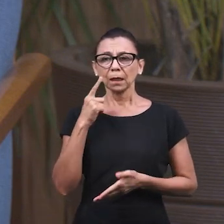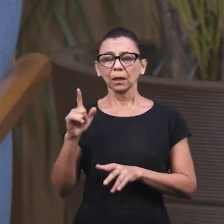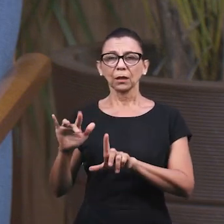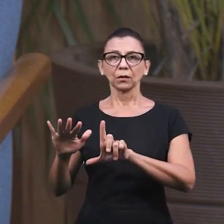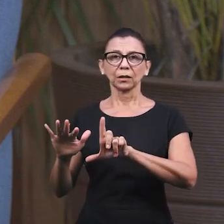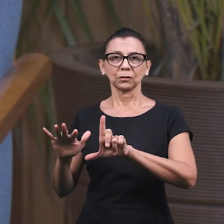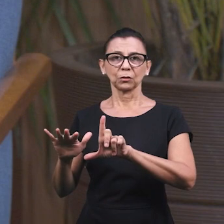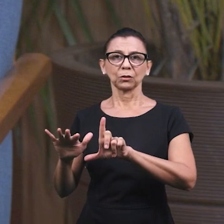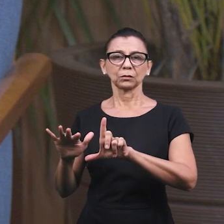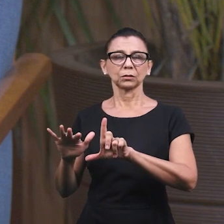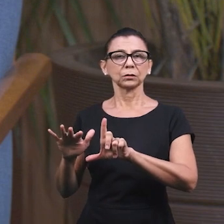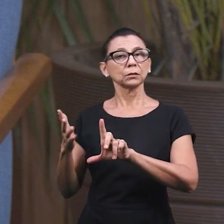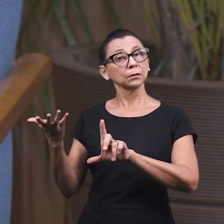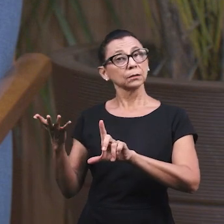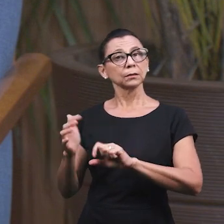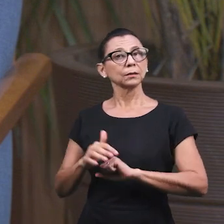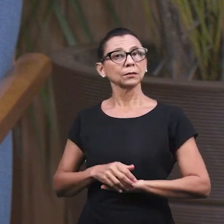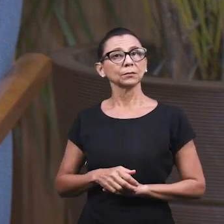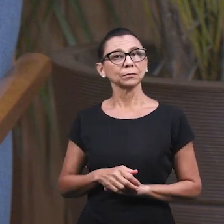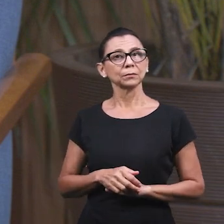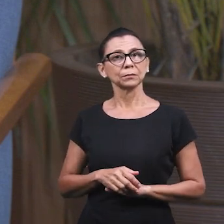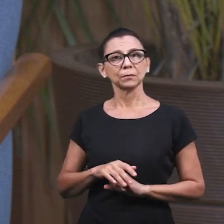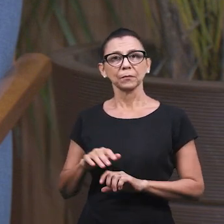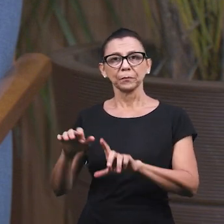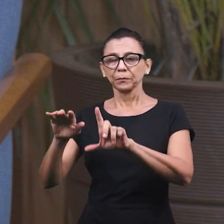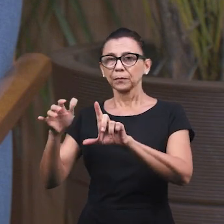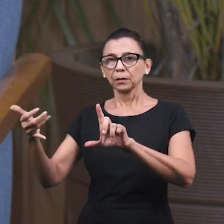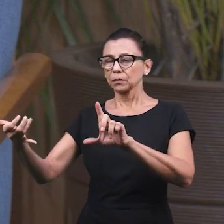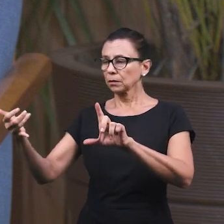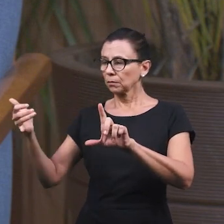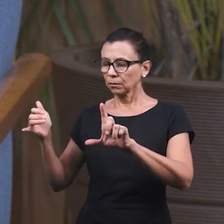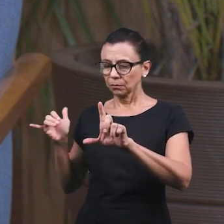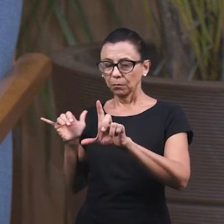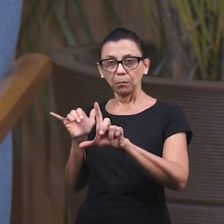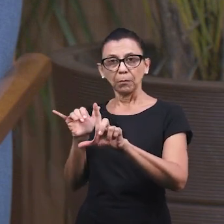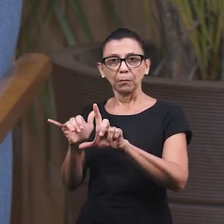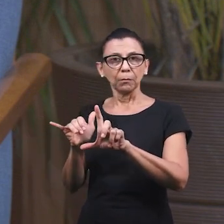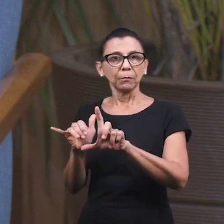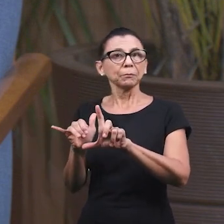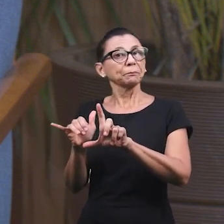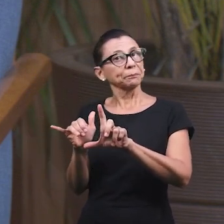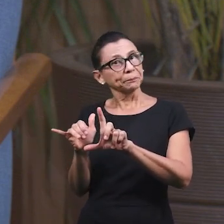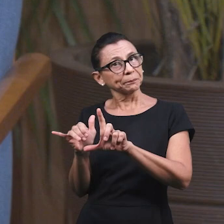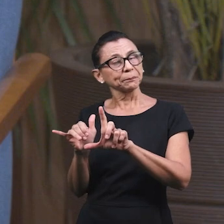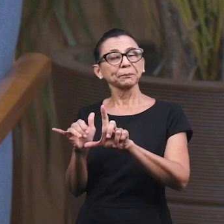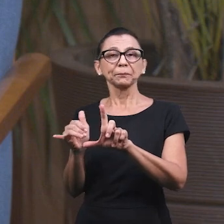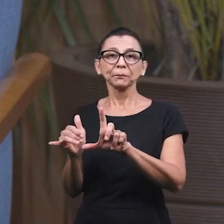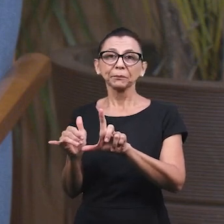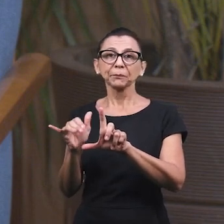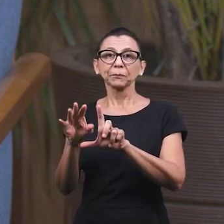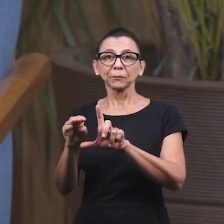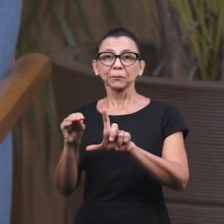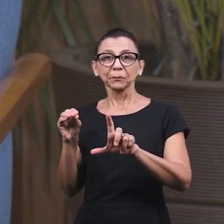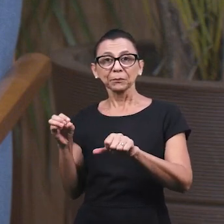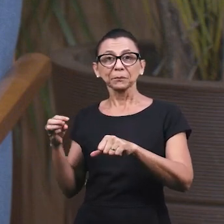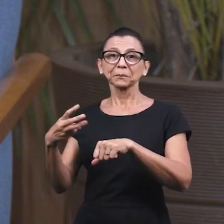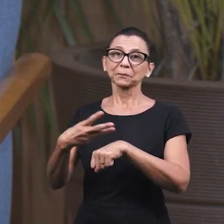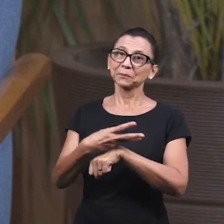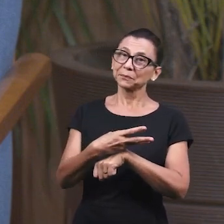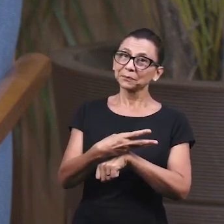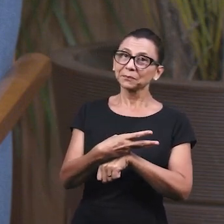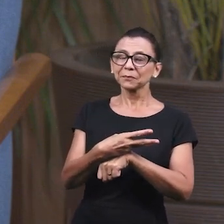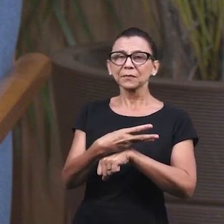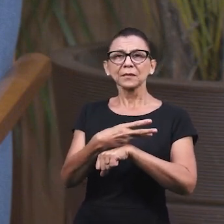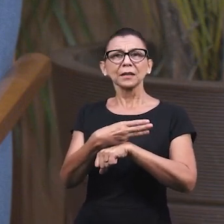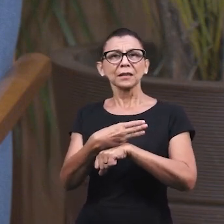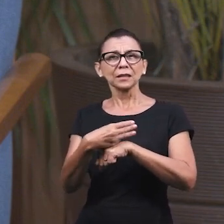Vous pouvez participer de ce programme. Vous voyez un QR code. Vous pouvez pointer l'appareil photo de votre smartphone vers ce code. Vous allez